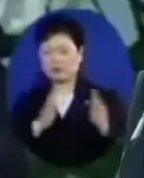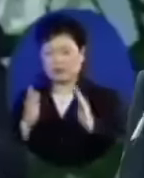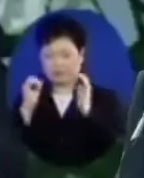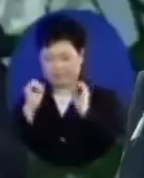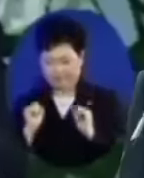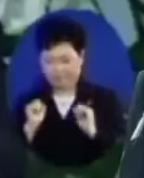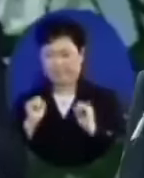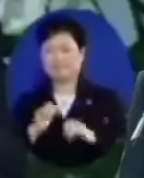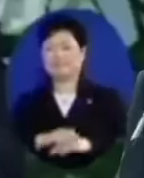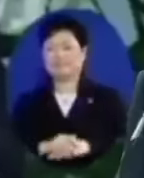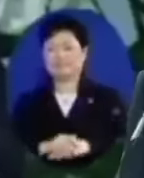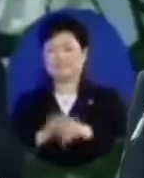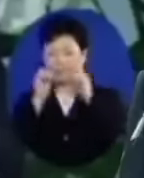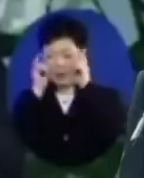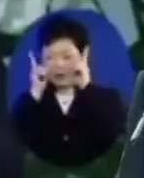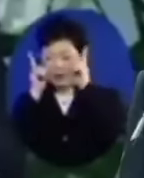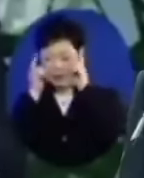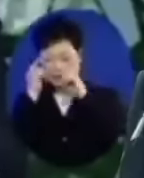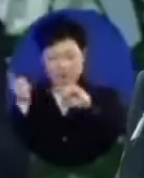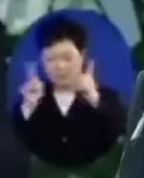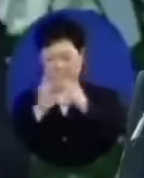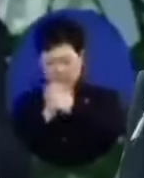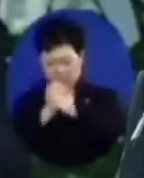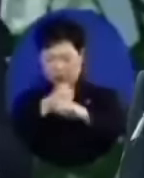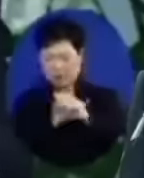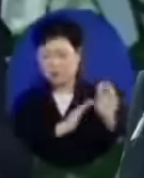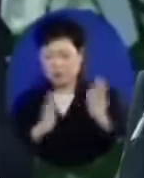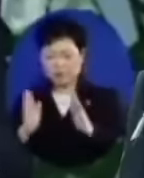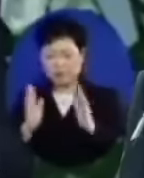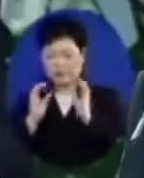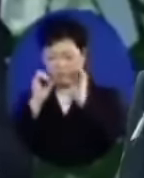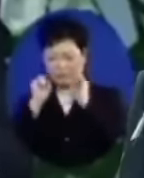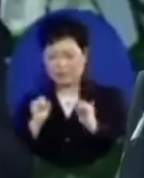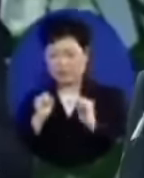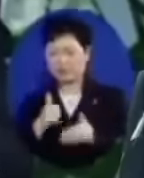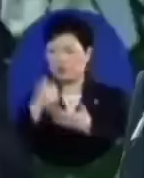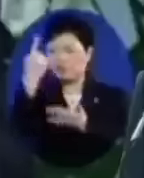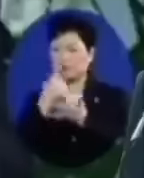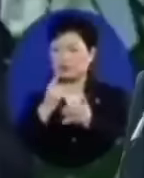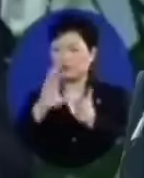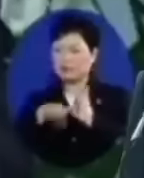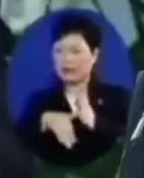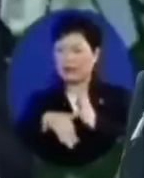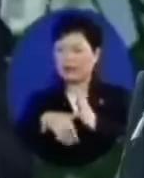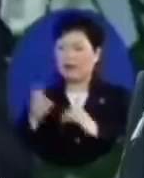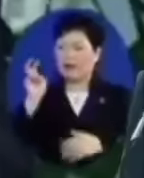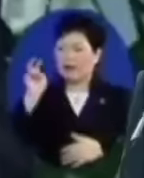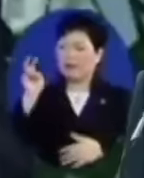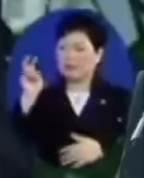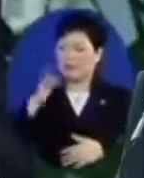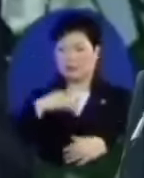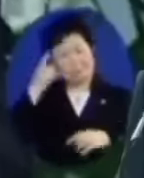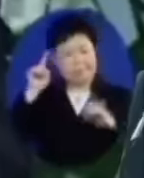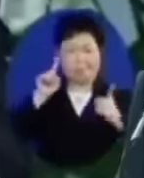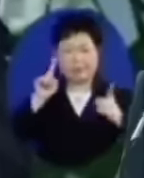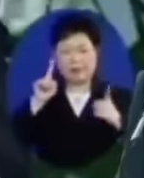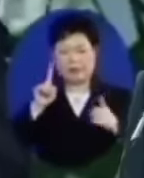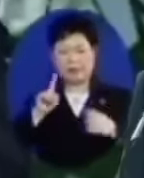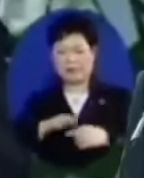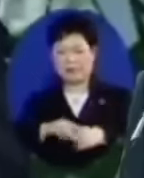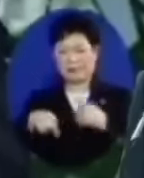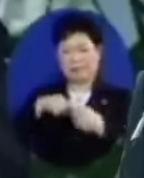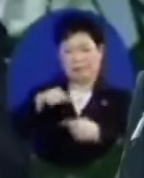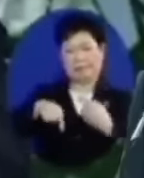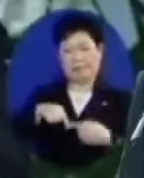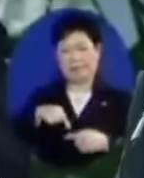것입니다. 깨어서 기도하고 준비하고 있어야지 주님 오실 때쯤 되면은 내가 정신 차리겠다. 언제가 그